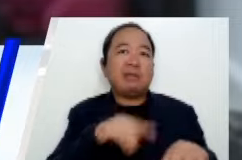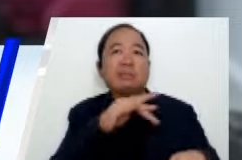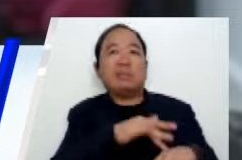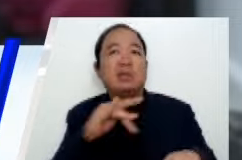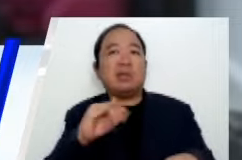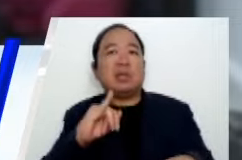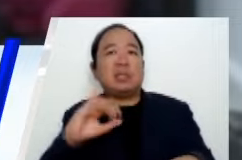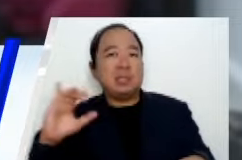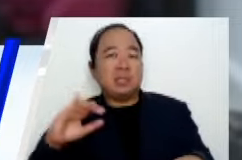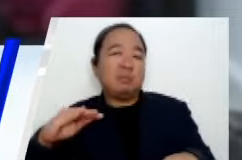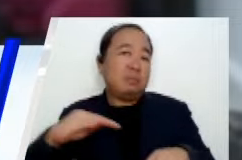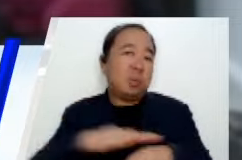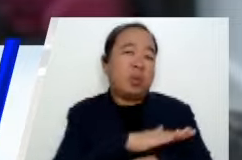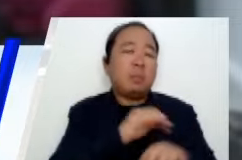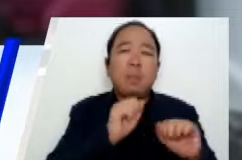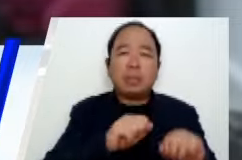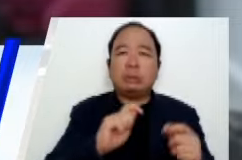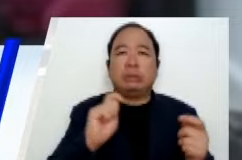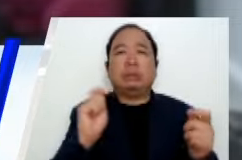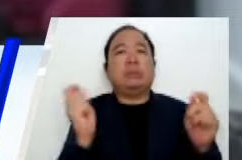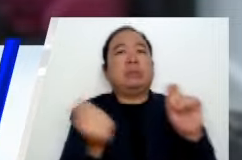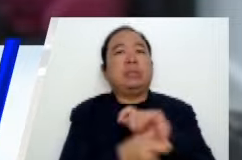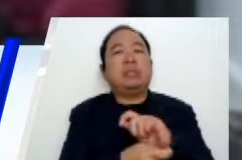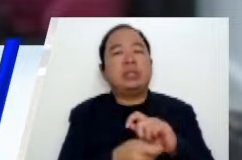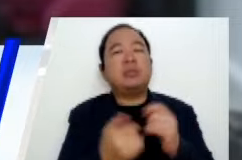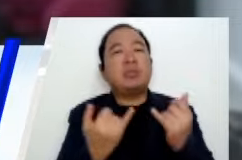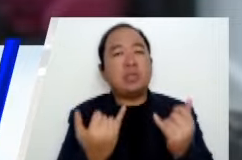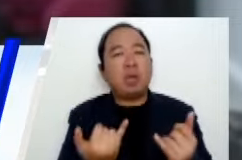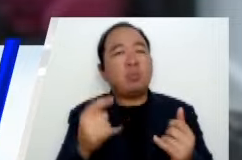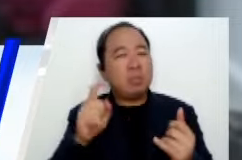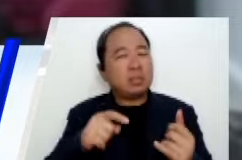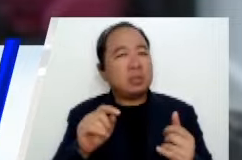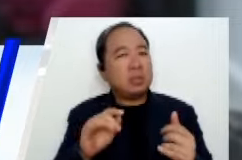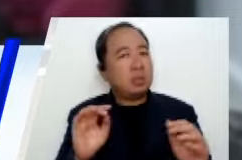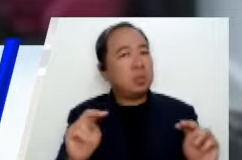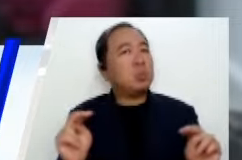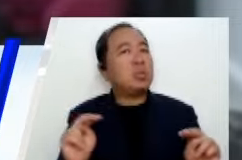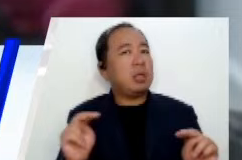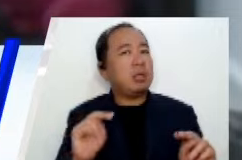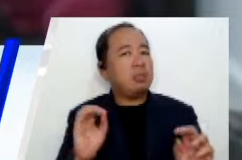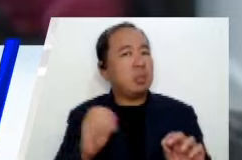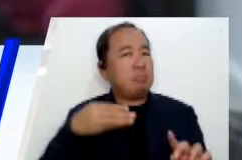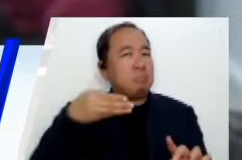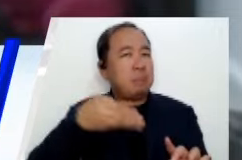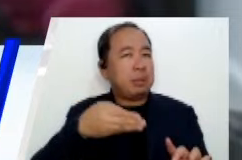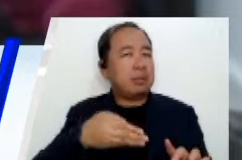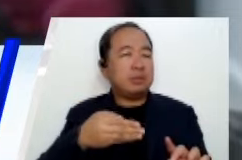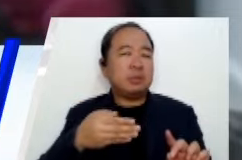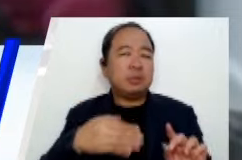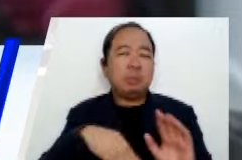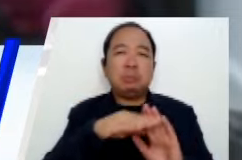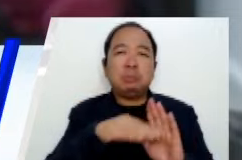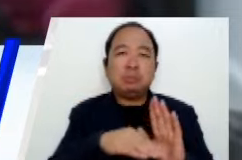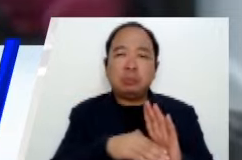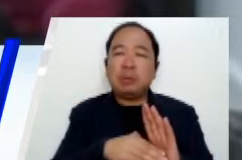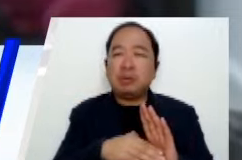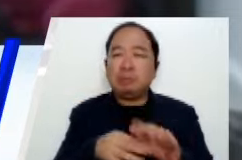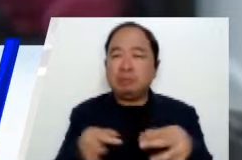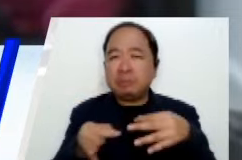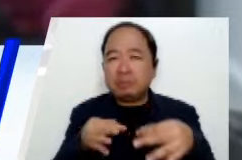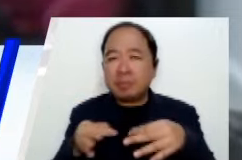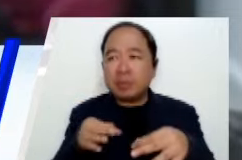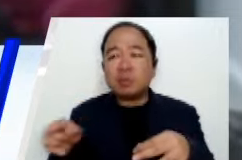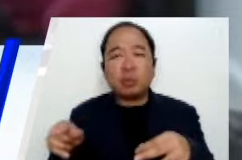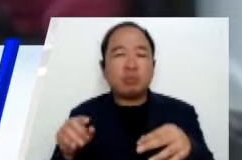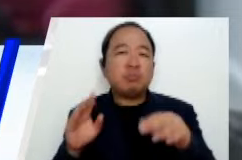mag-iba. So it will have to be a very objective briefer para malaman ni Presidente kung paano siya gagalaw.